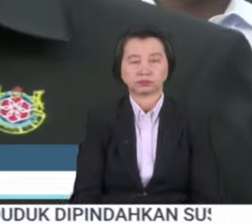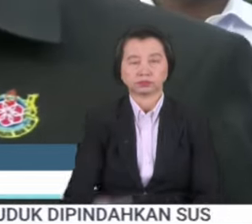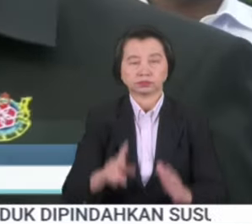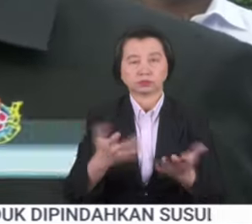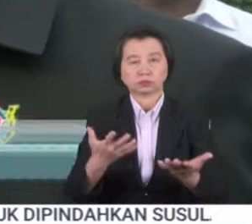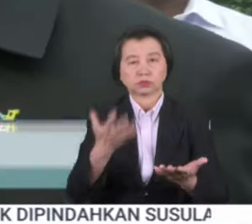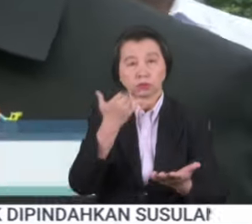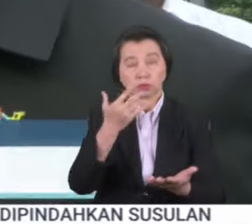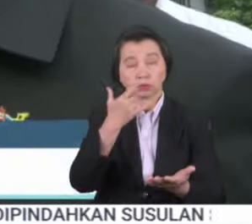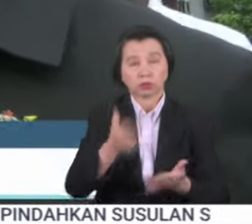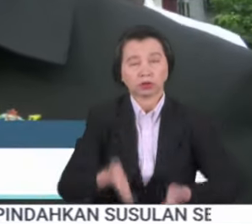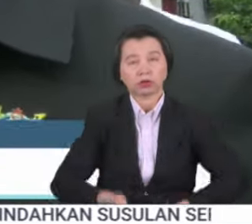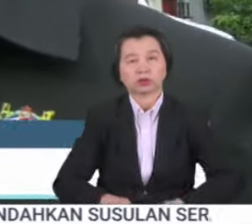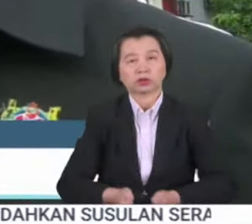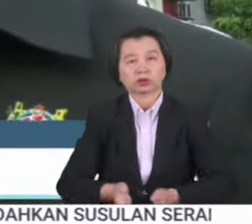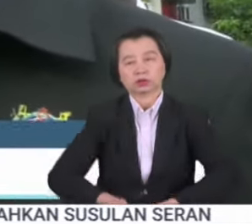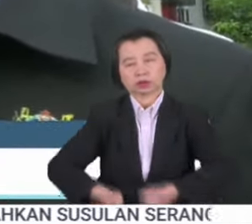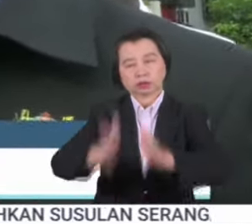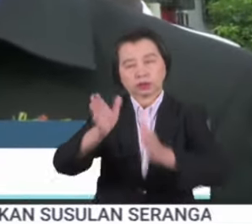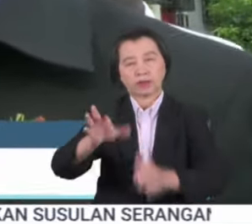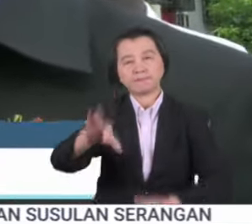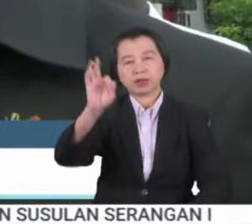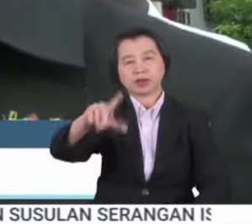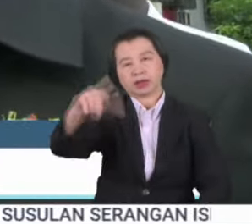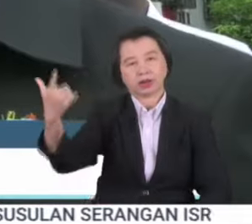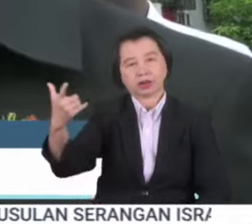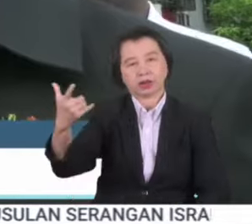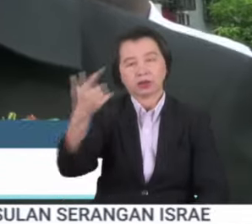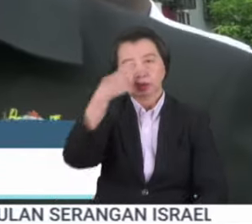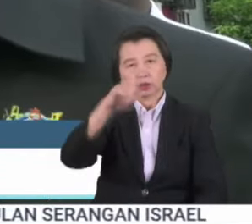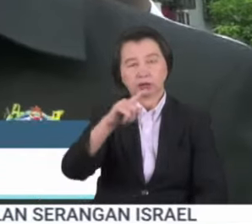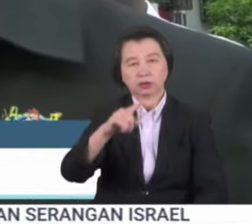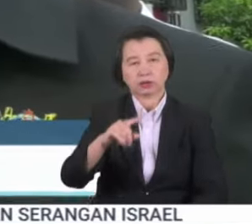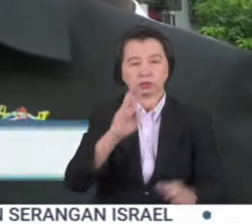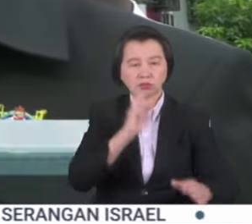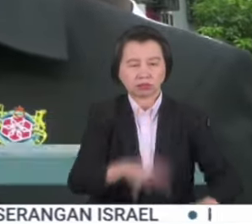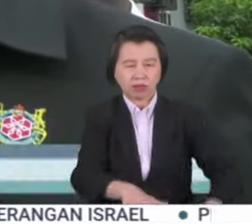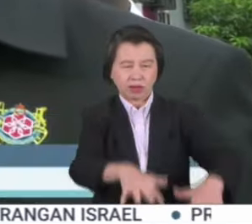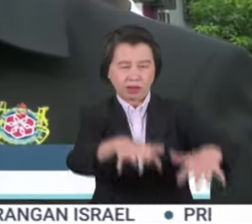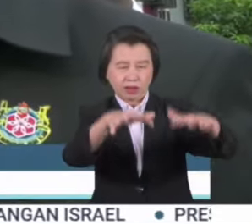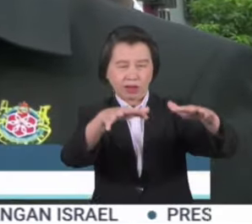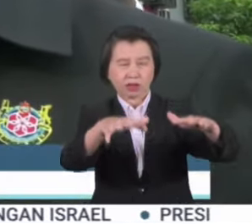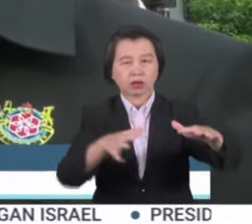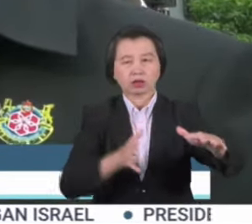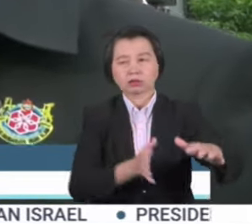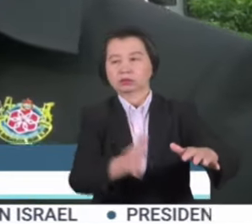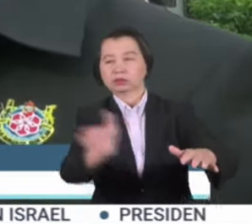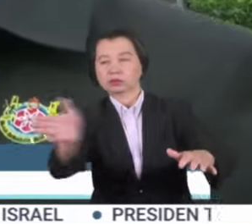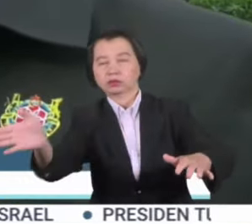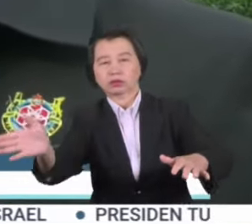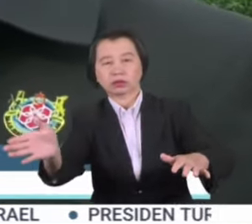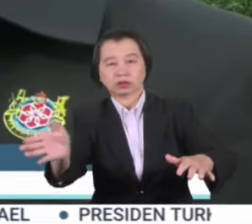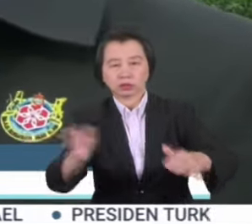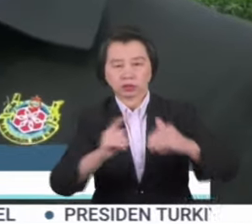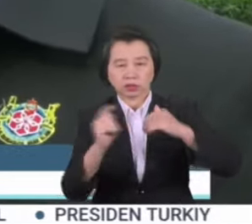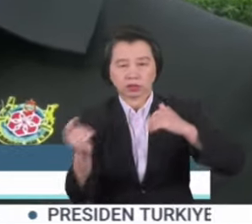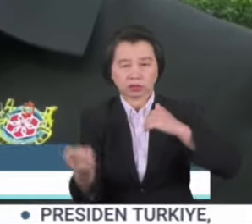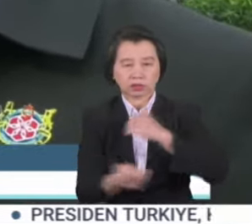Kunci ini adalah laluan alternatif. Laluan alternatif bencana bagi membolehkan penduduk Taman Sri